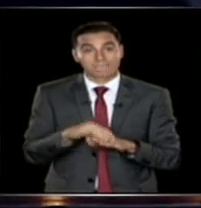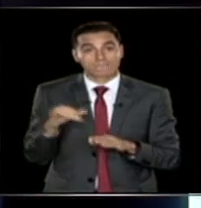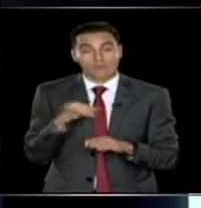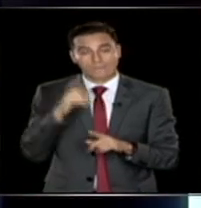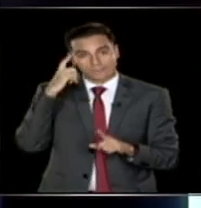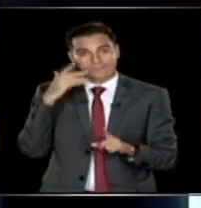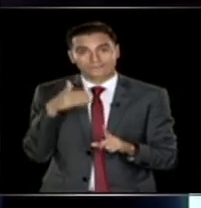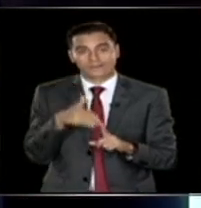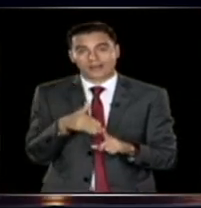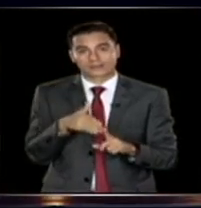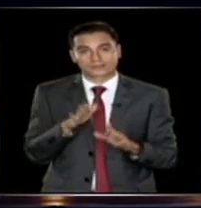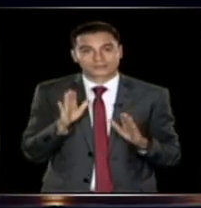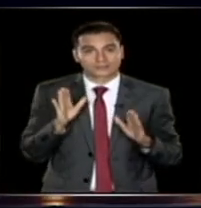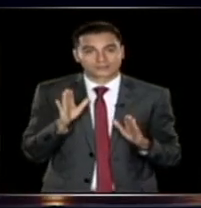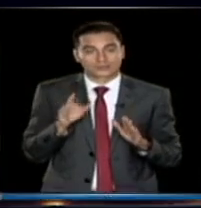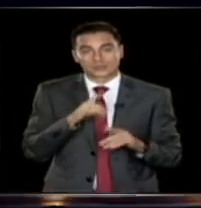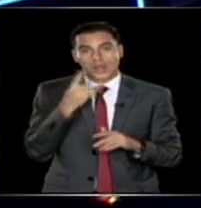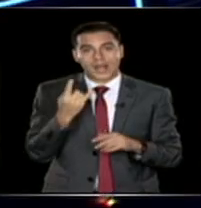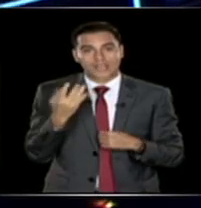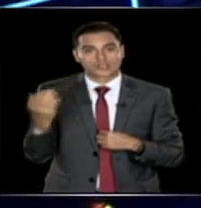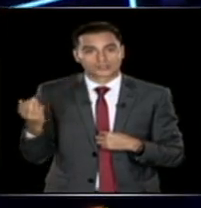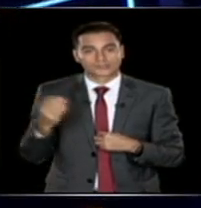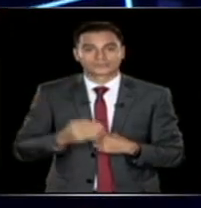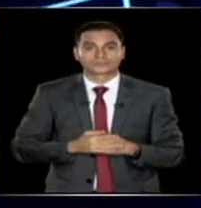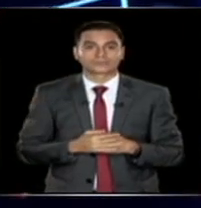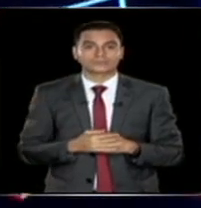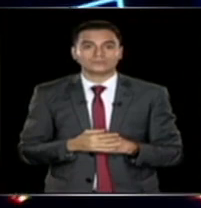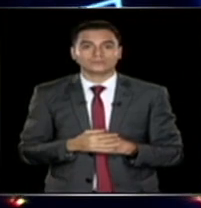شوية تركيز. السؤال العاشر،